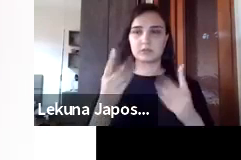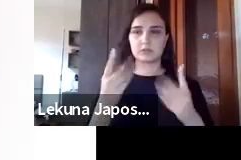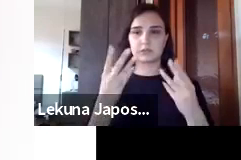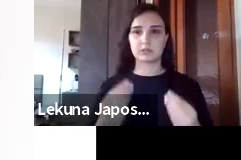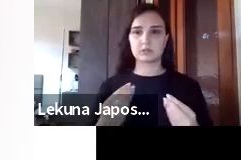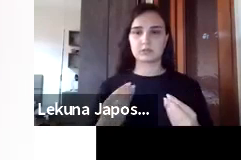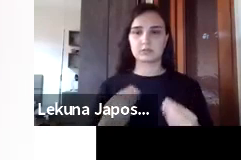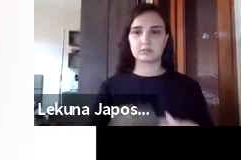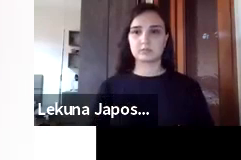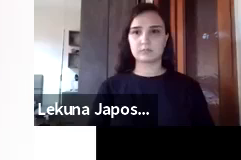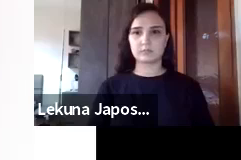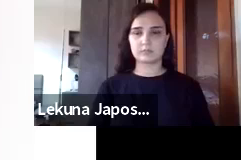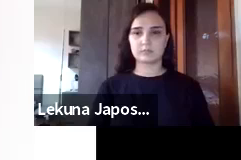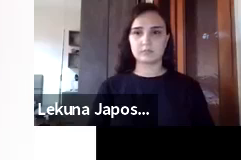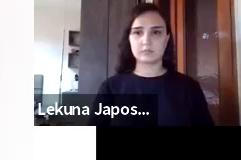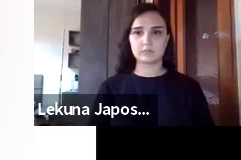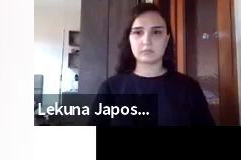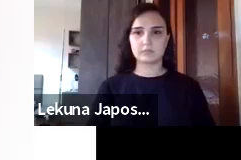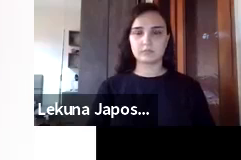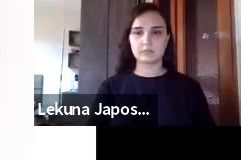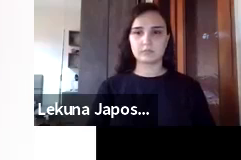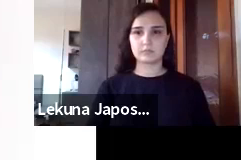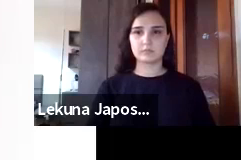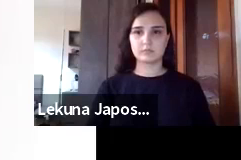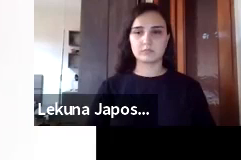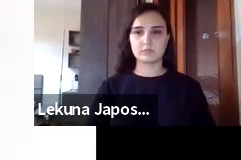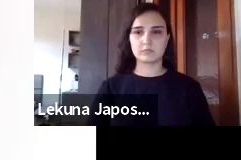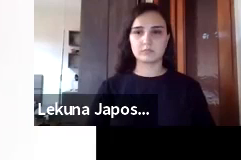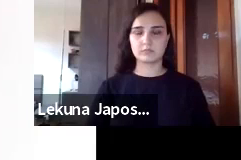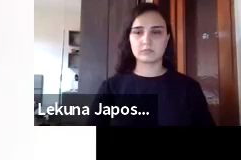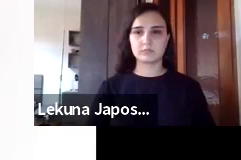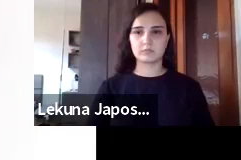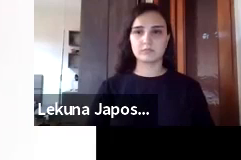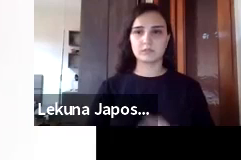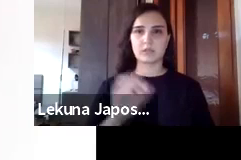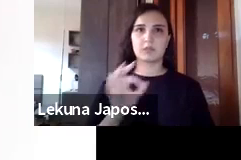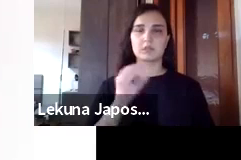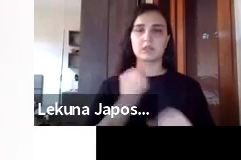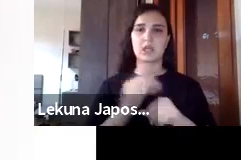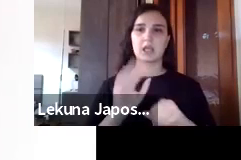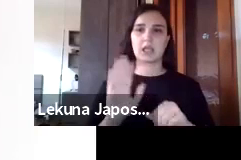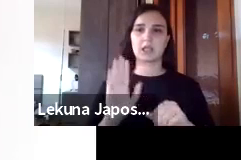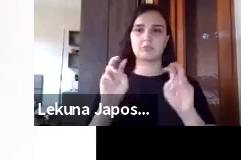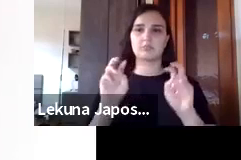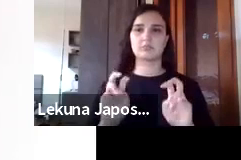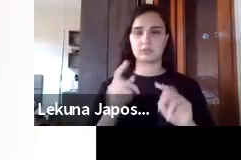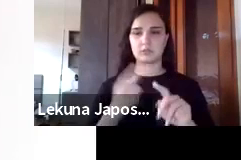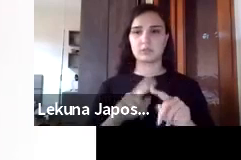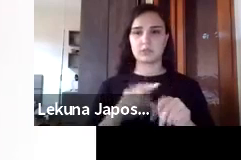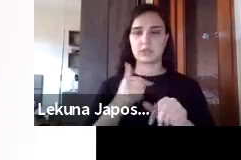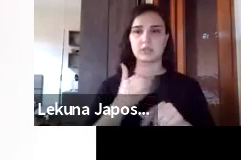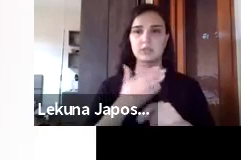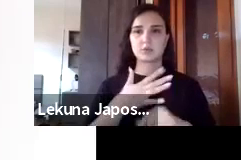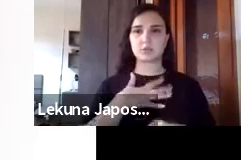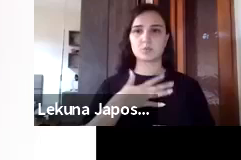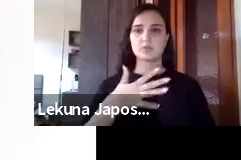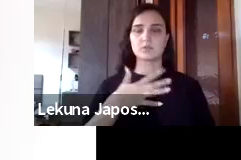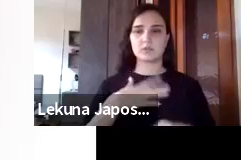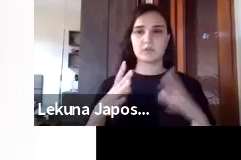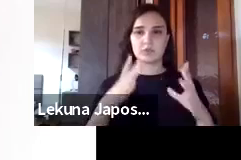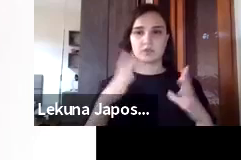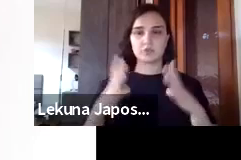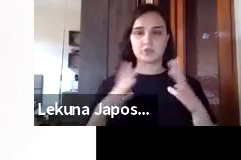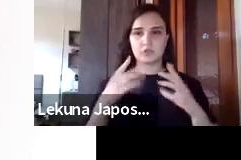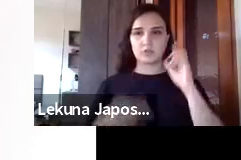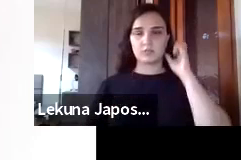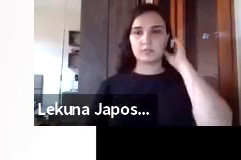აი საერთოდ არაფერი აკეთოთ. შეიძლება არავიზე არ იფიქროთ. ხო, ამისთვის ძალიან კარგი არის ხოლმე სუნთქვითი ვარჯიშები რაც არის,